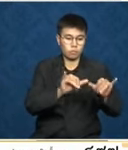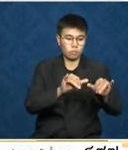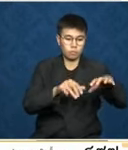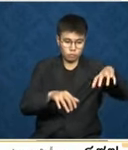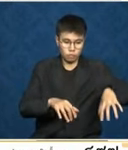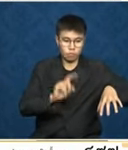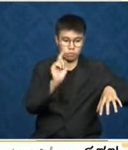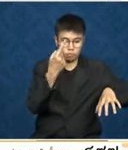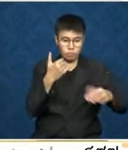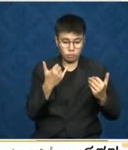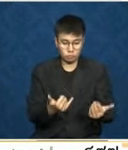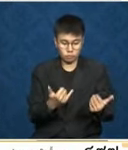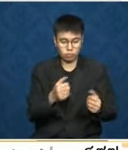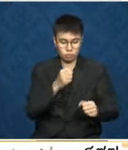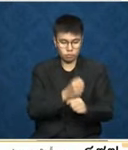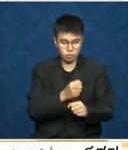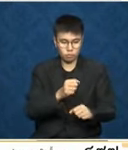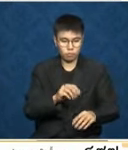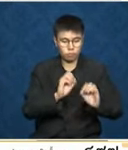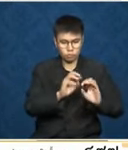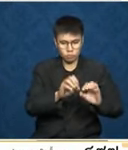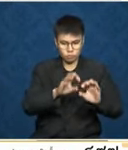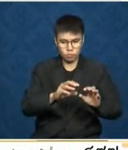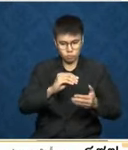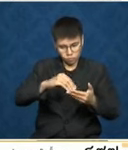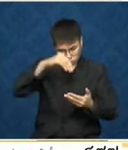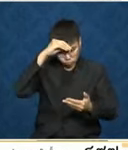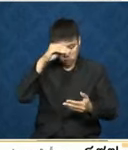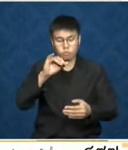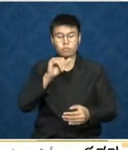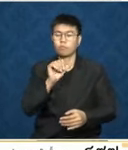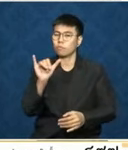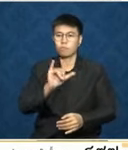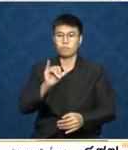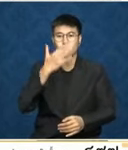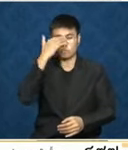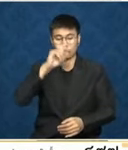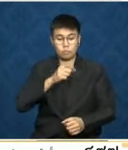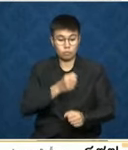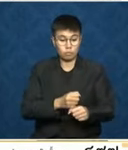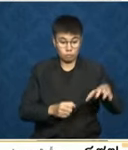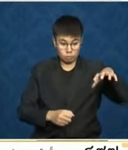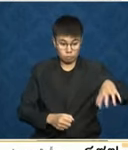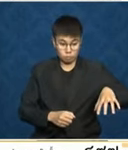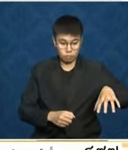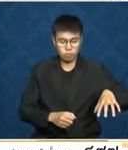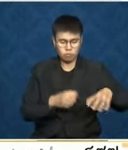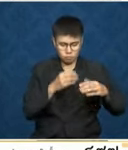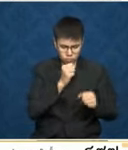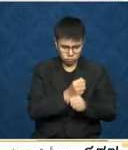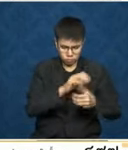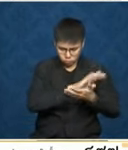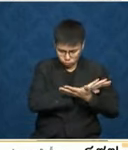ปัจจุบันครับยังไม่สามารถทำการเรียนการสอนได้ทั้งๆที่อาคารนะครับสร้างเสร็จมาแล้ว 4-5ปีจนโรงเรียนครับทา